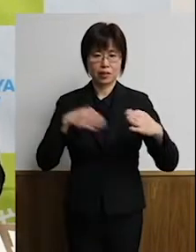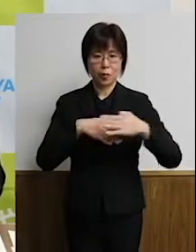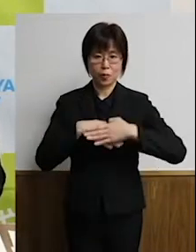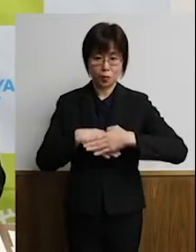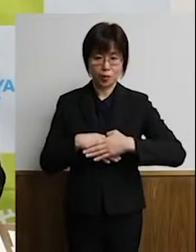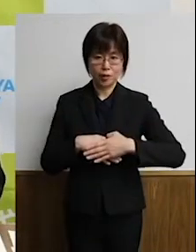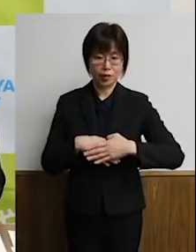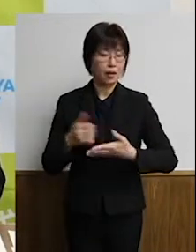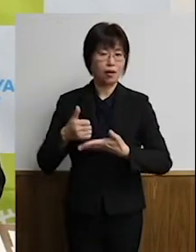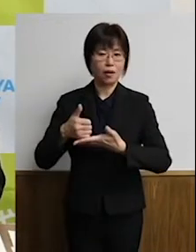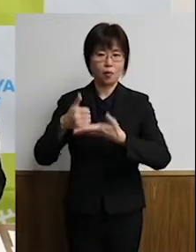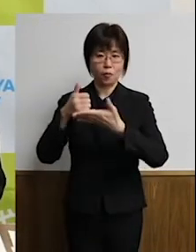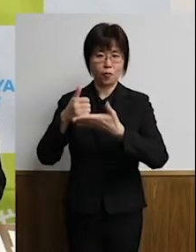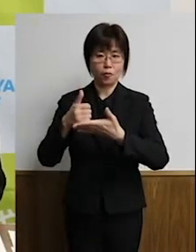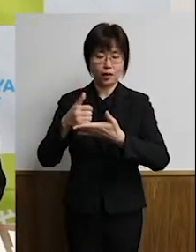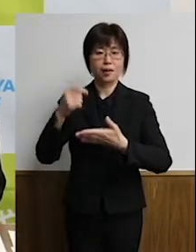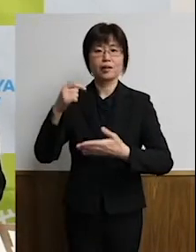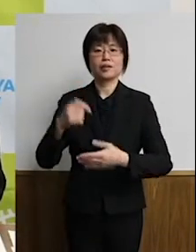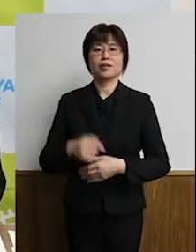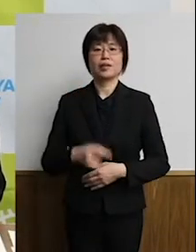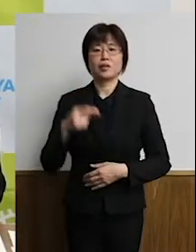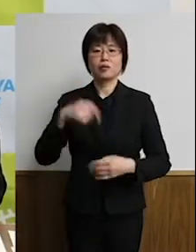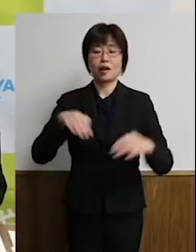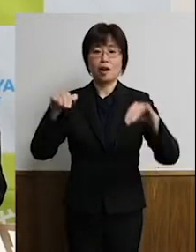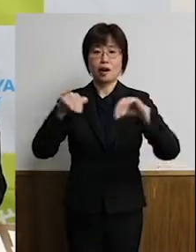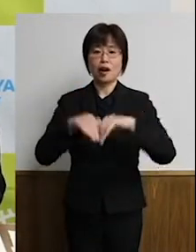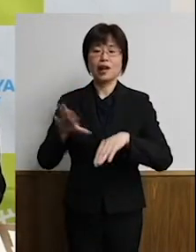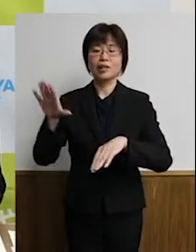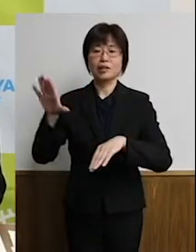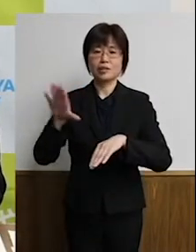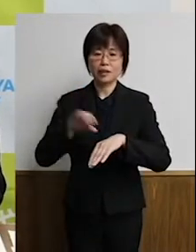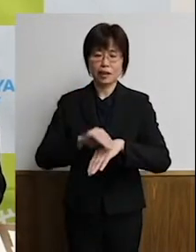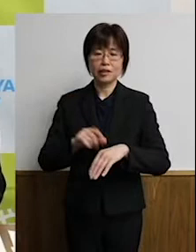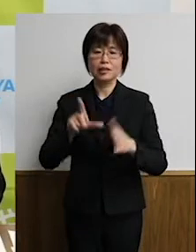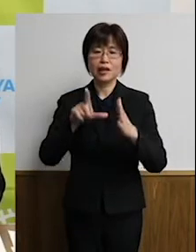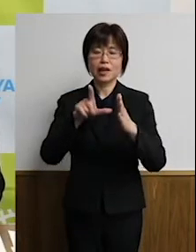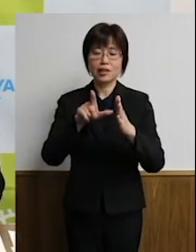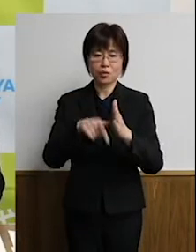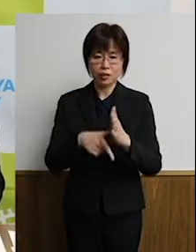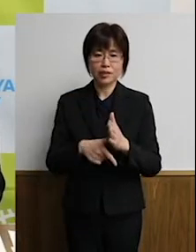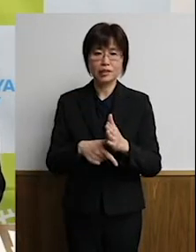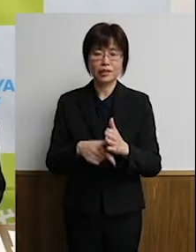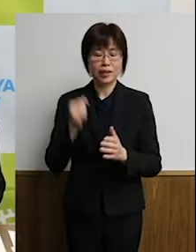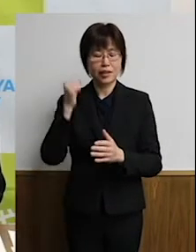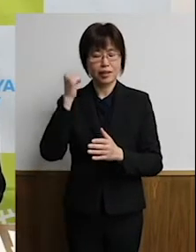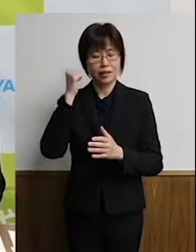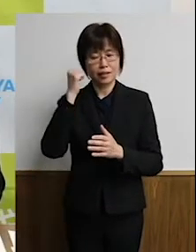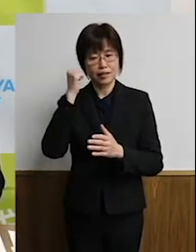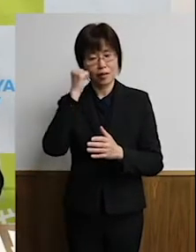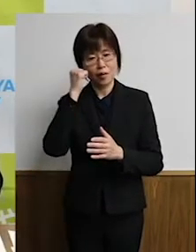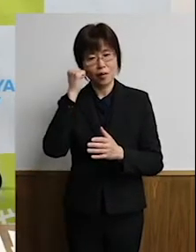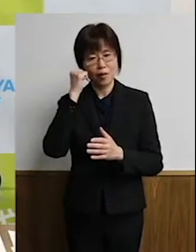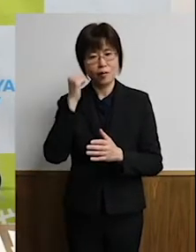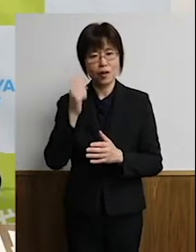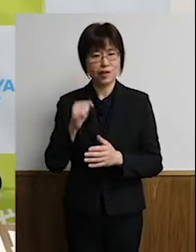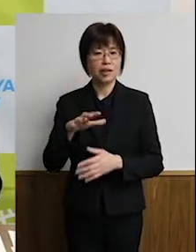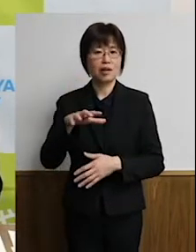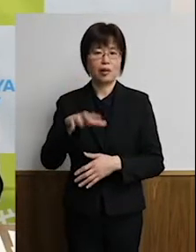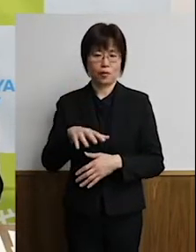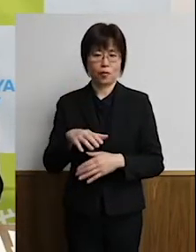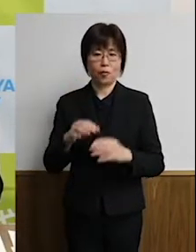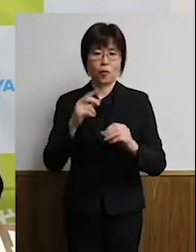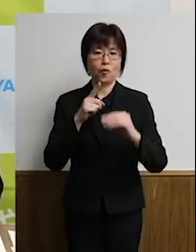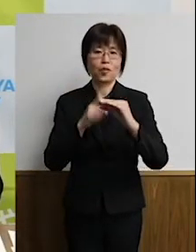姿の栄一郎が故郷である深谷に帰郷した際にしばしば立ち寄り、寝泊まり